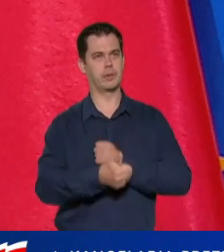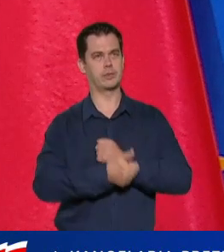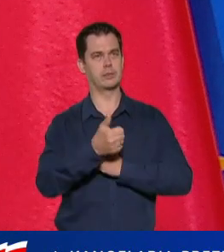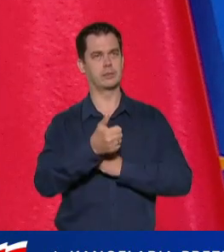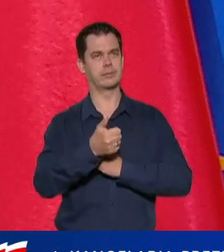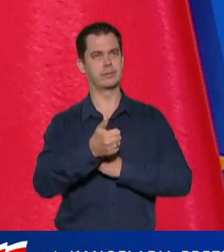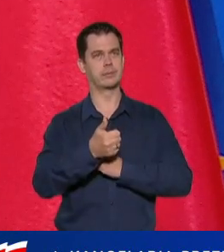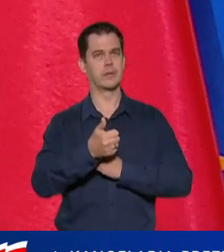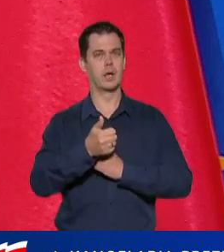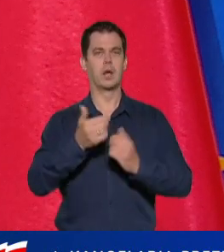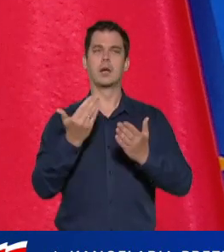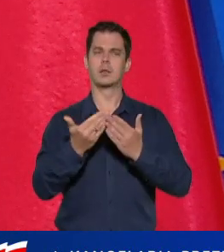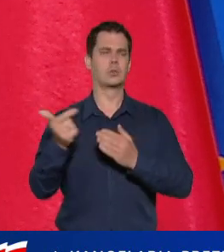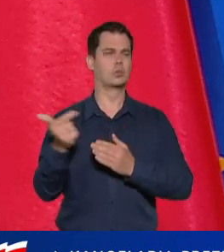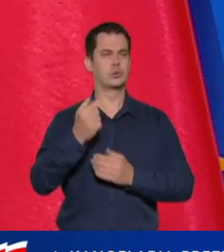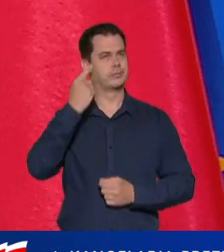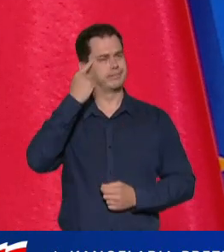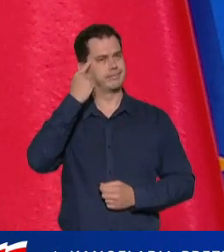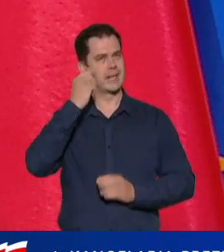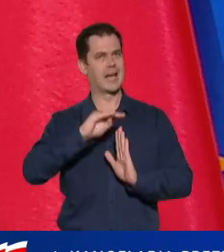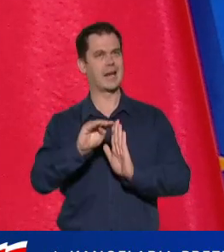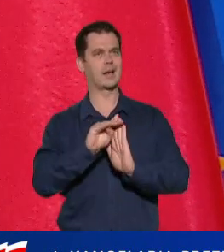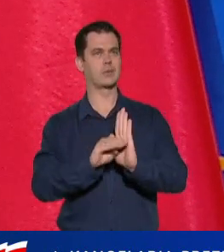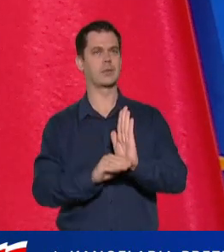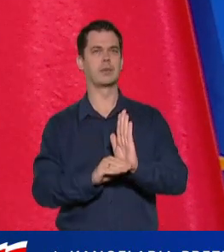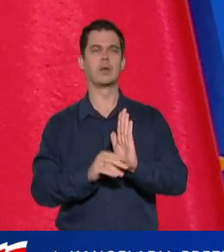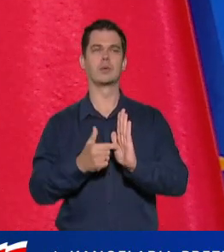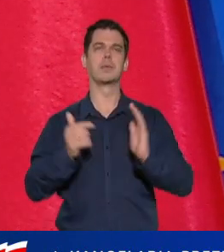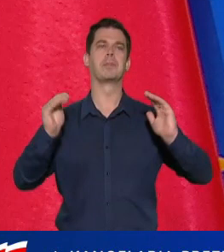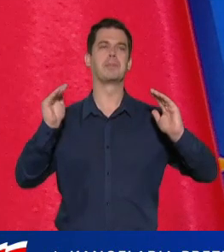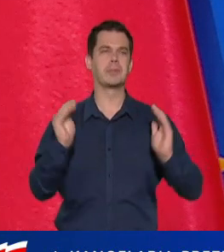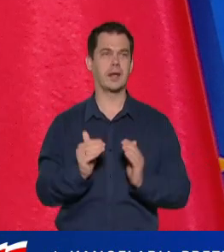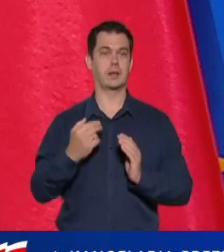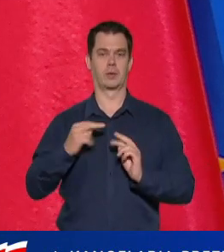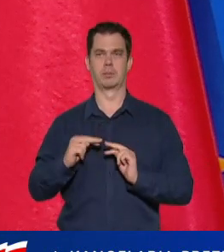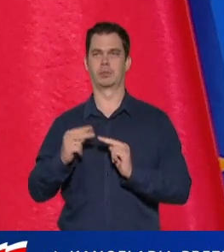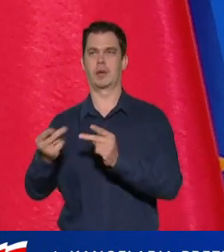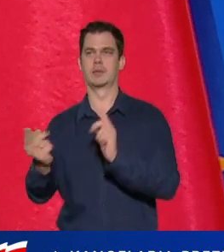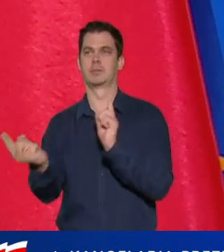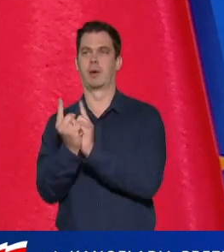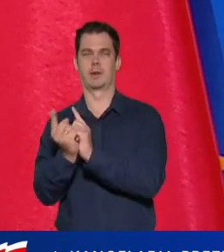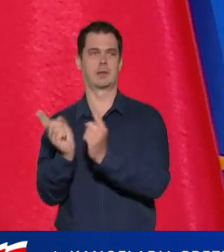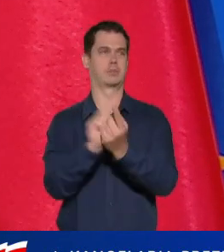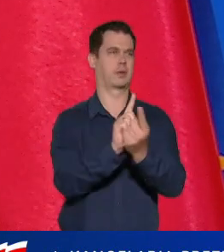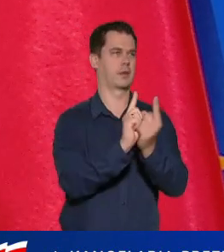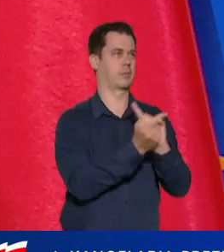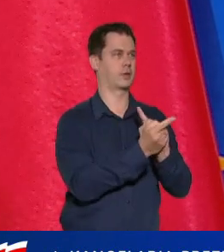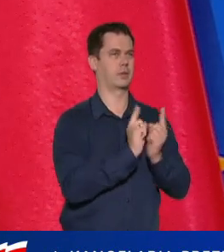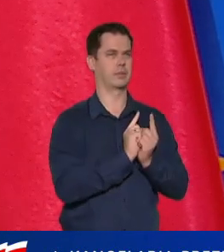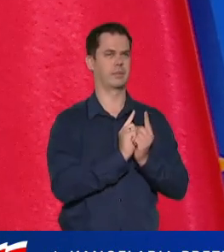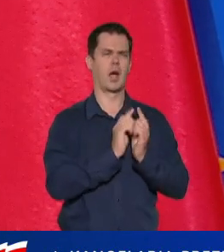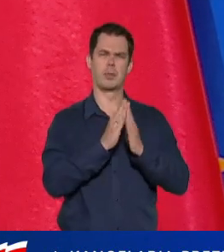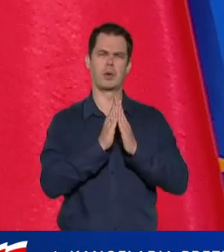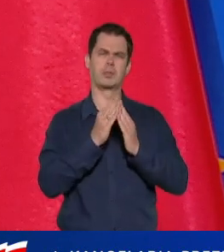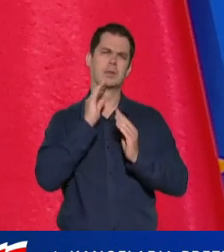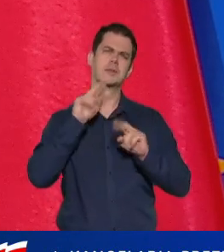przede wszystkim regułą tego, żeby ograniczyć liczbę interakcji społecznych. Jeżeli moglibyśmy na chwilę wrócić